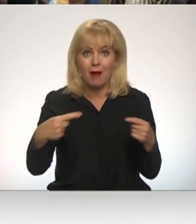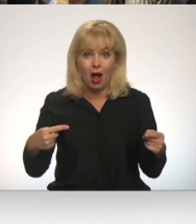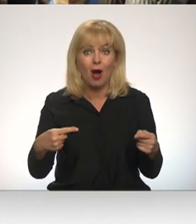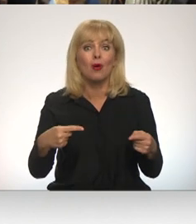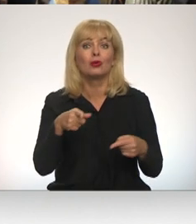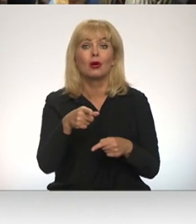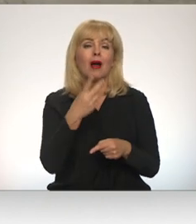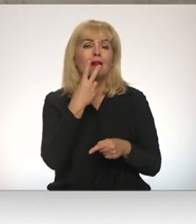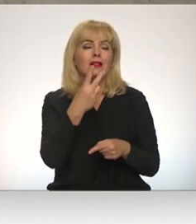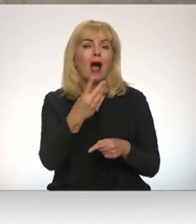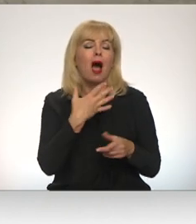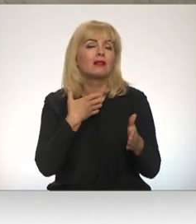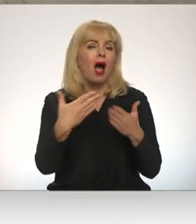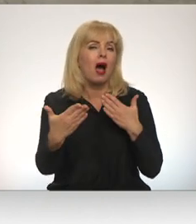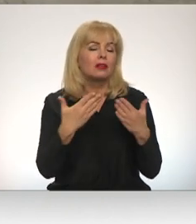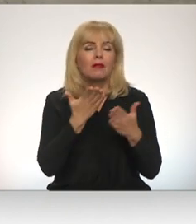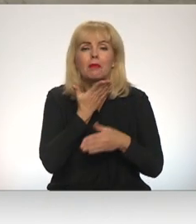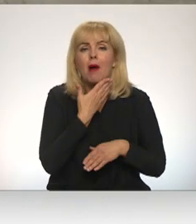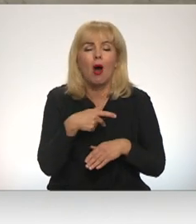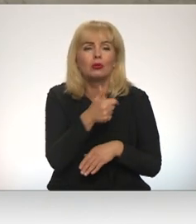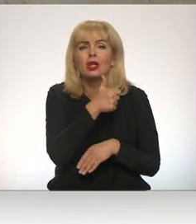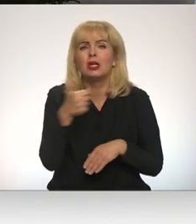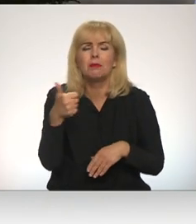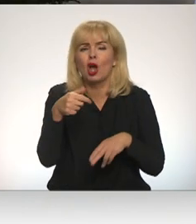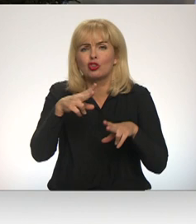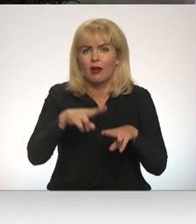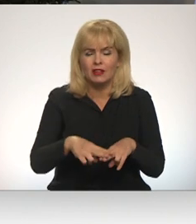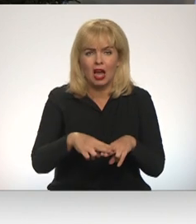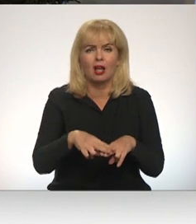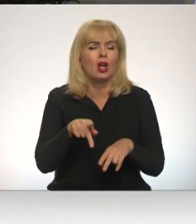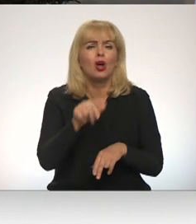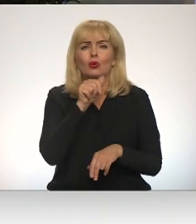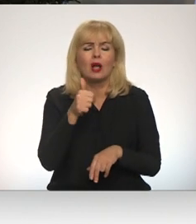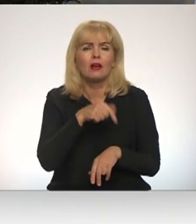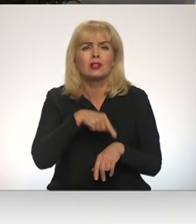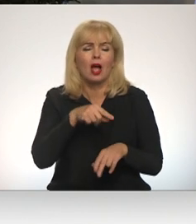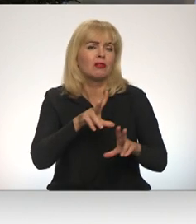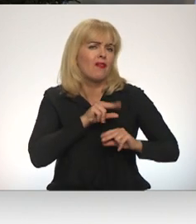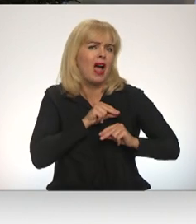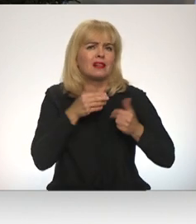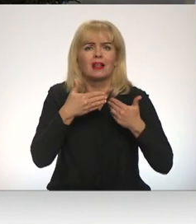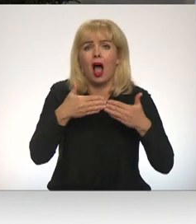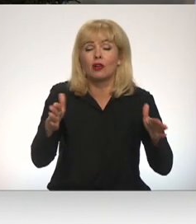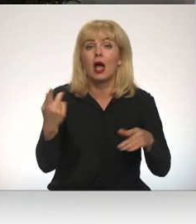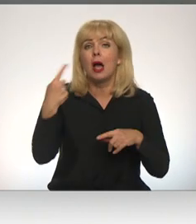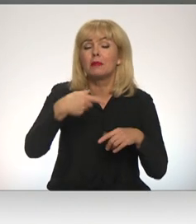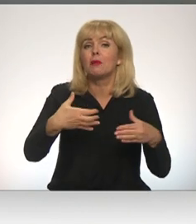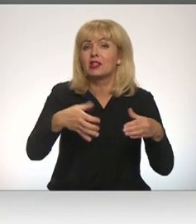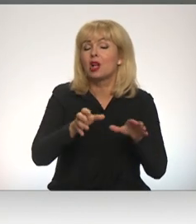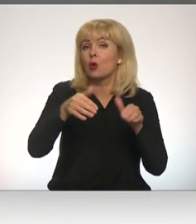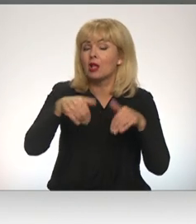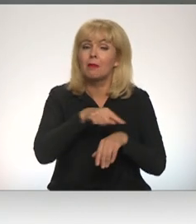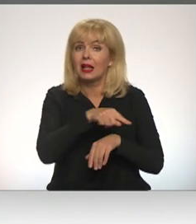to auru, kas šeit ir, jo šī ir īpaša aura. To nevar nesajust. Dvēseli atverās. Pirmoreiz draudz arī lēmusi, ka